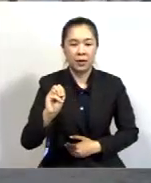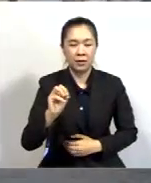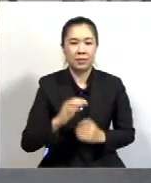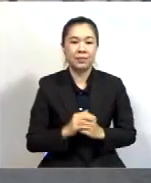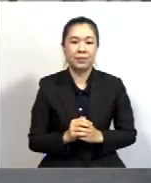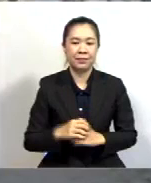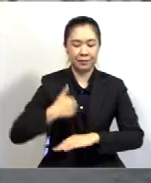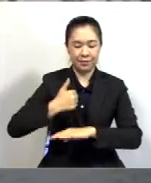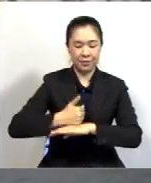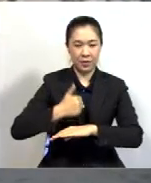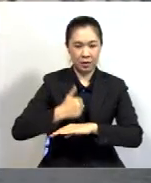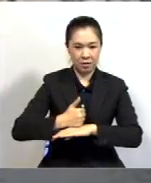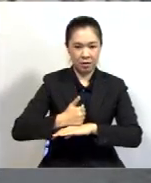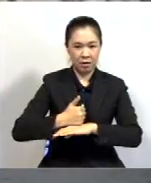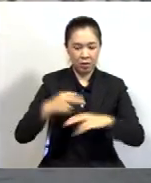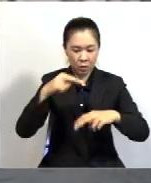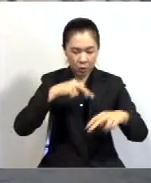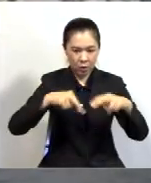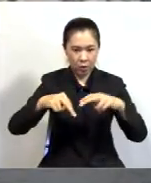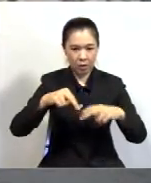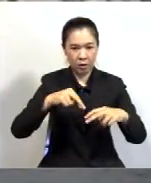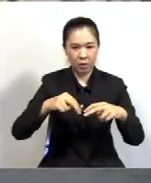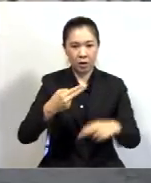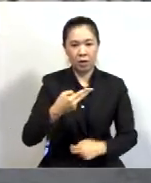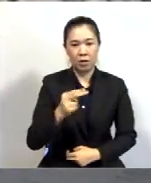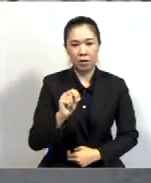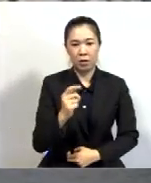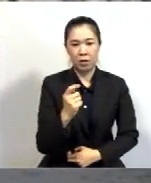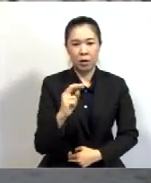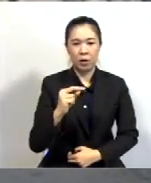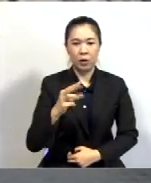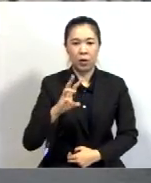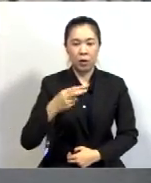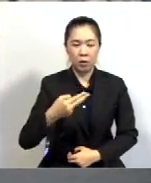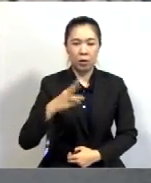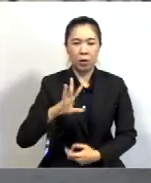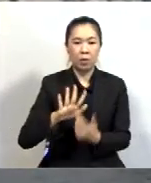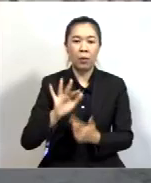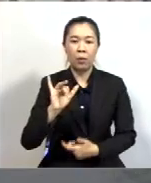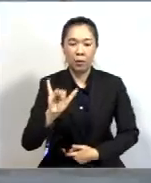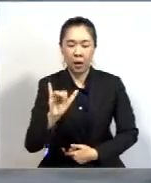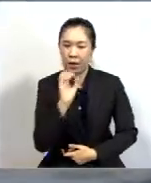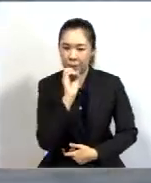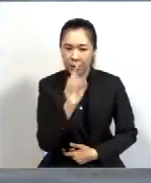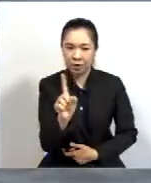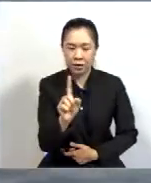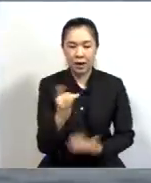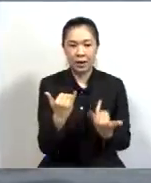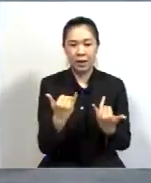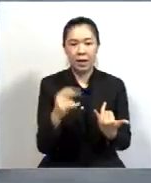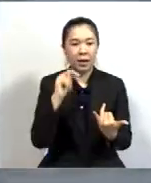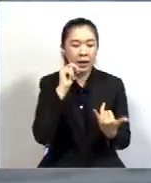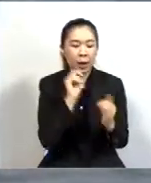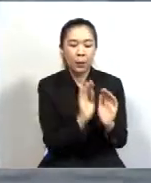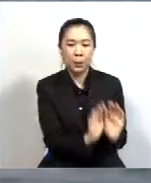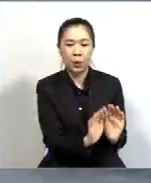แต่ผู้อำนวยการโครงการส่งน้ำและบำรุงรักษาหนองหวายสำนักชลประทานที่6ยืนยันว่าน้ำที่มีอยู่ในเขื่อน